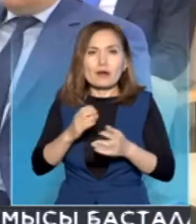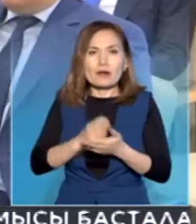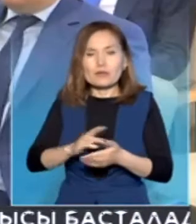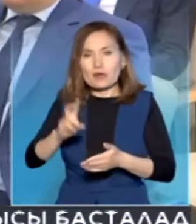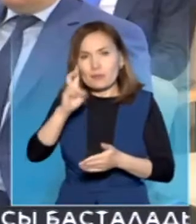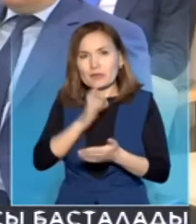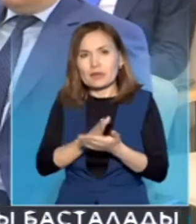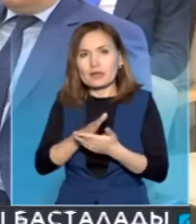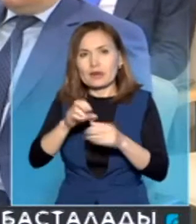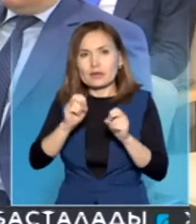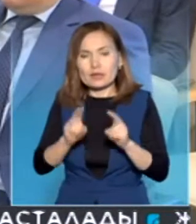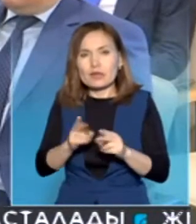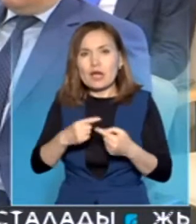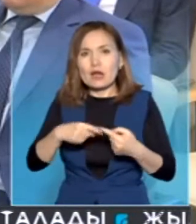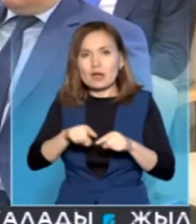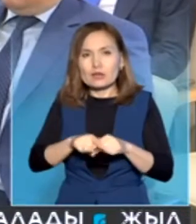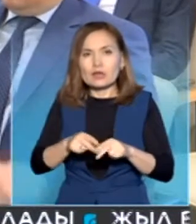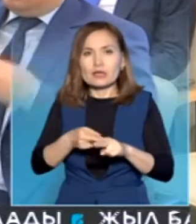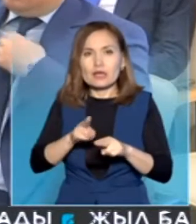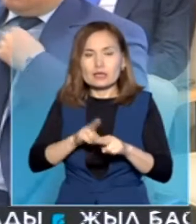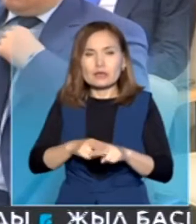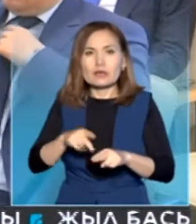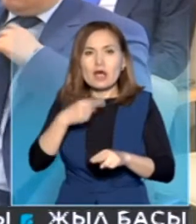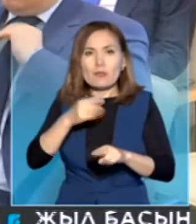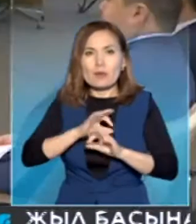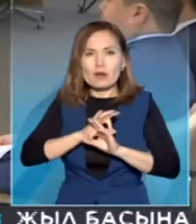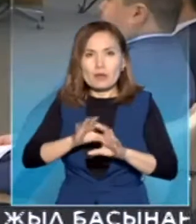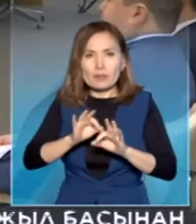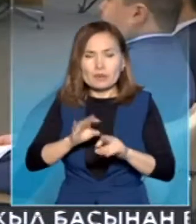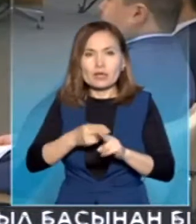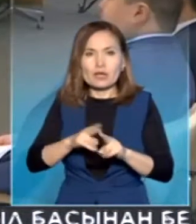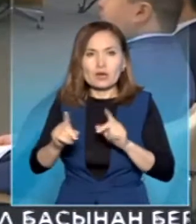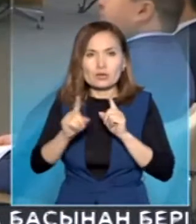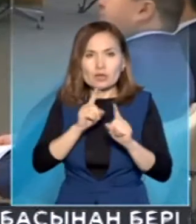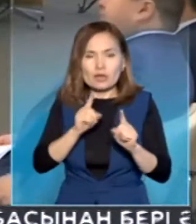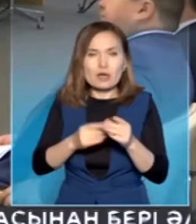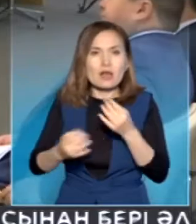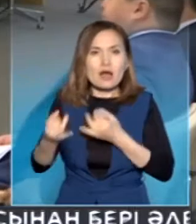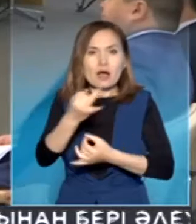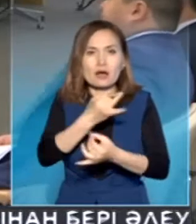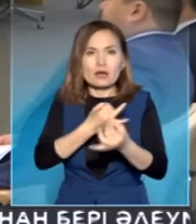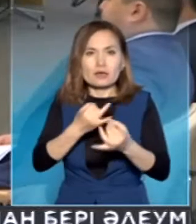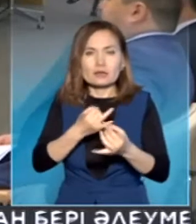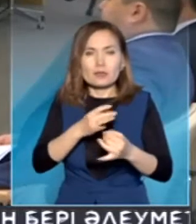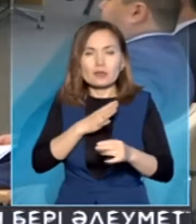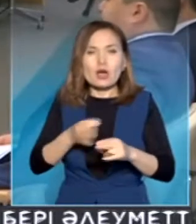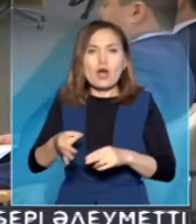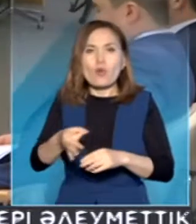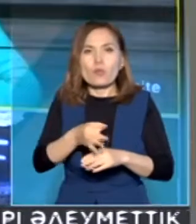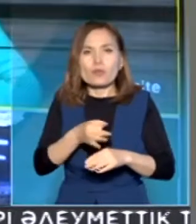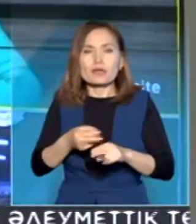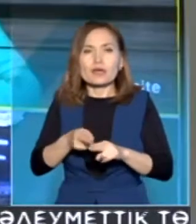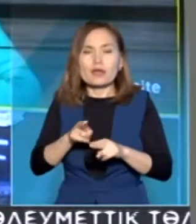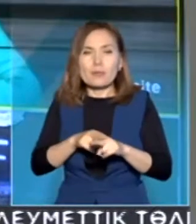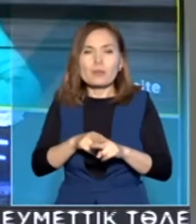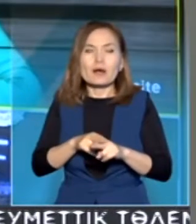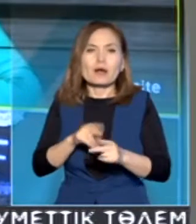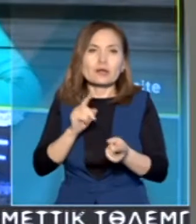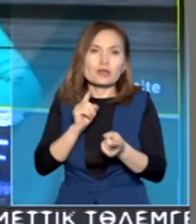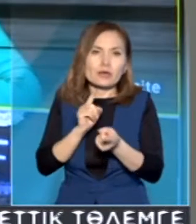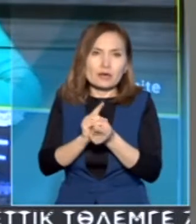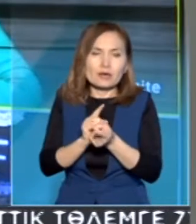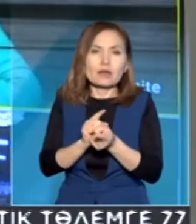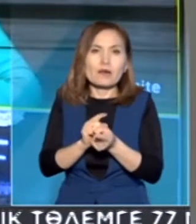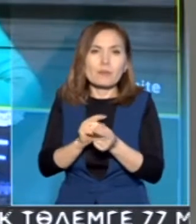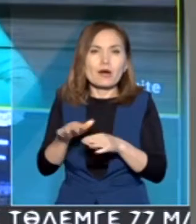проблемалар мемлекеттік қызмет істері агенттігінің төрағасы Дархан Жазықбаевтың қатысуымен өткен жиында талқыланды. Облыс активімен кездескен агенттік